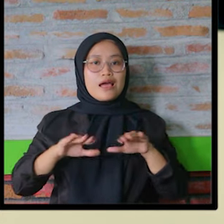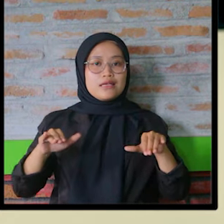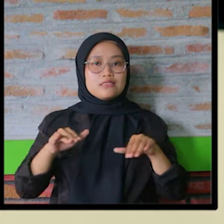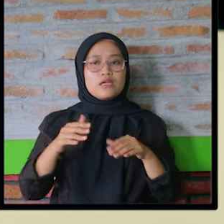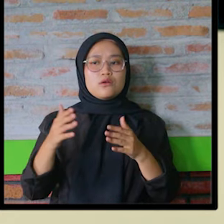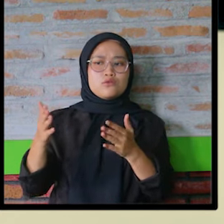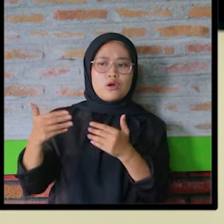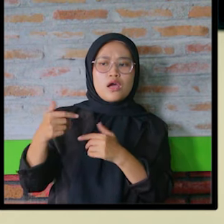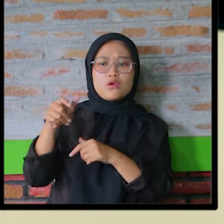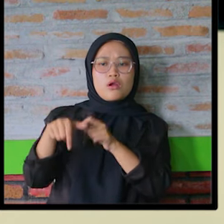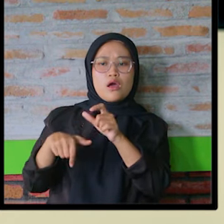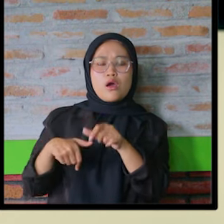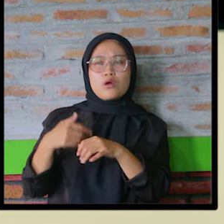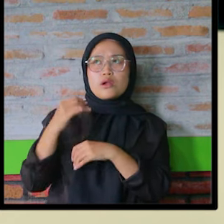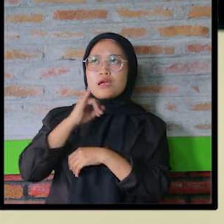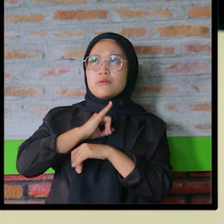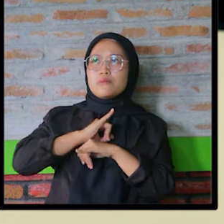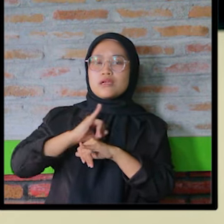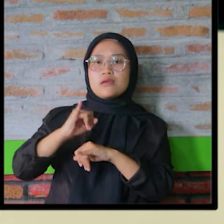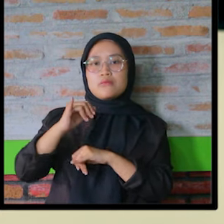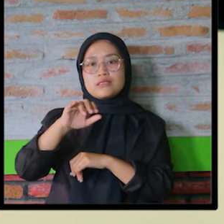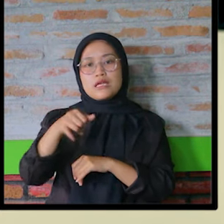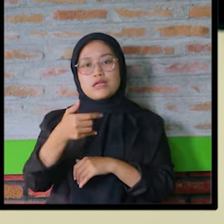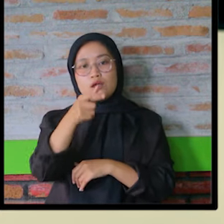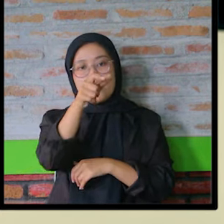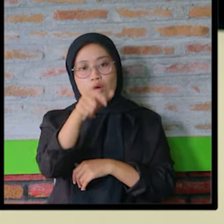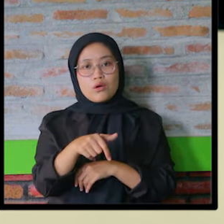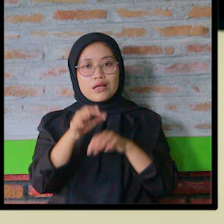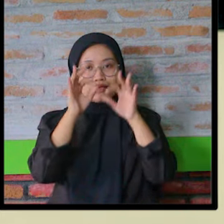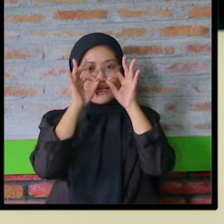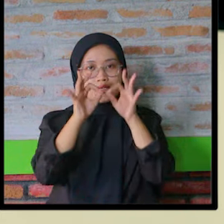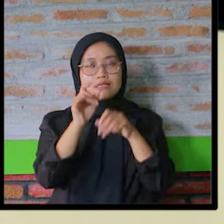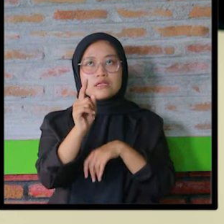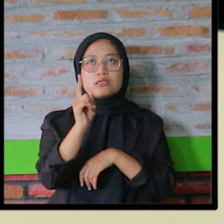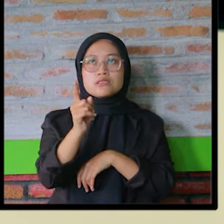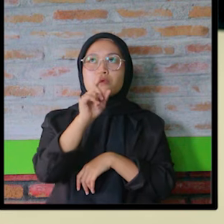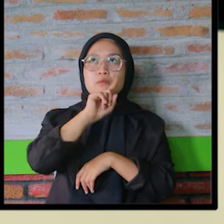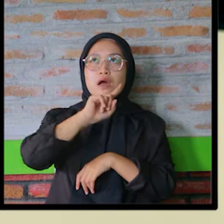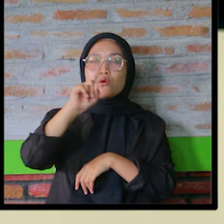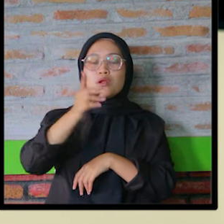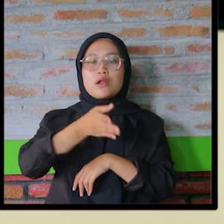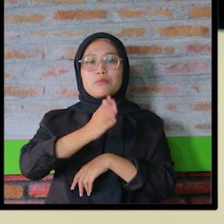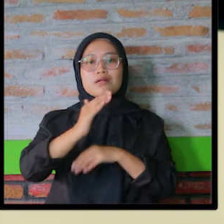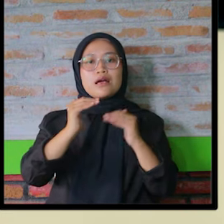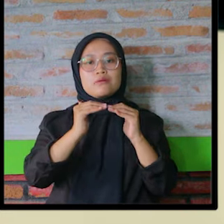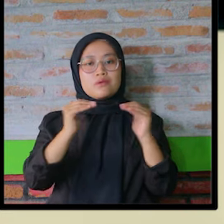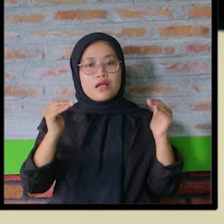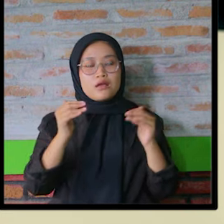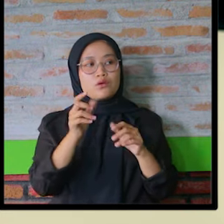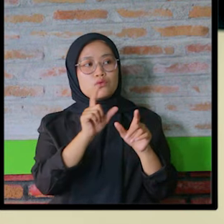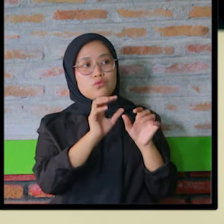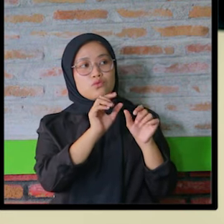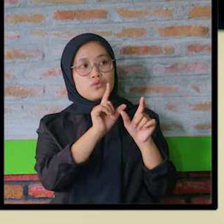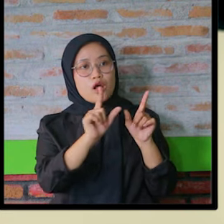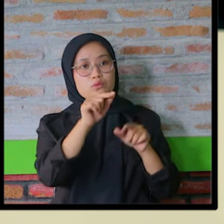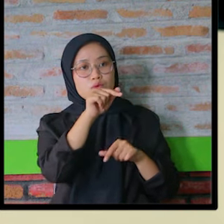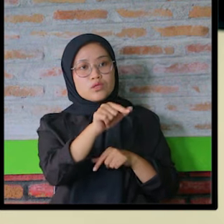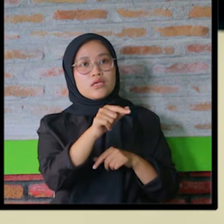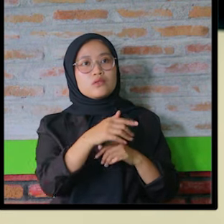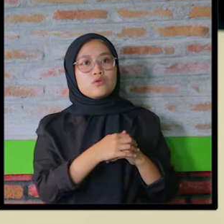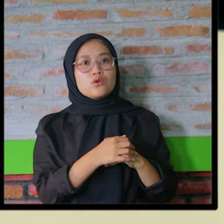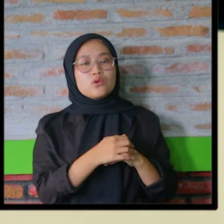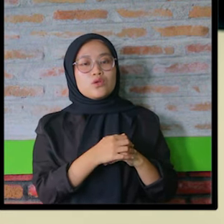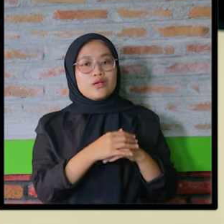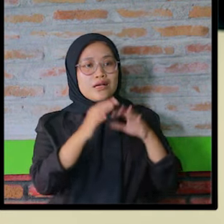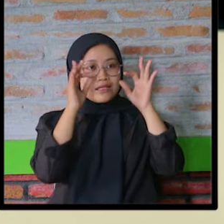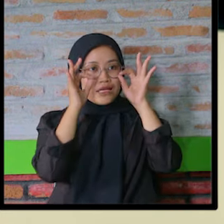kamu penegak keadilan dan saksi karena Allah walaupun kesaksian itu memberatkan dirimu sendiri Ibu Bapakmu